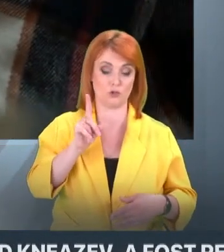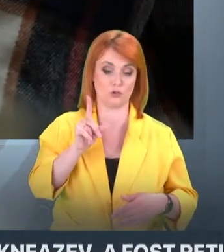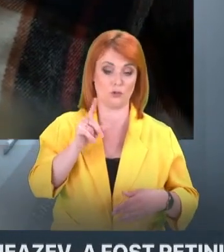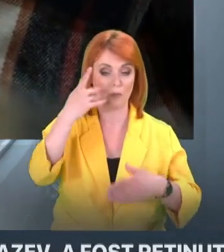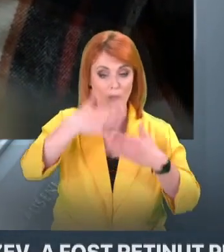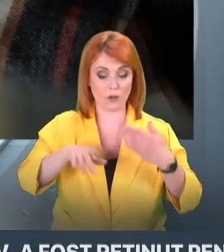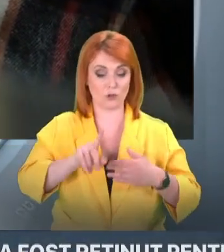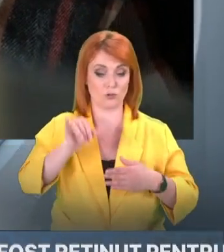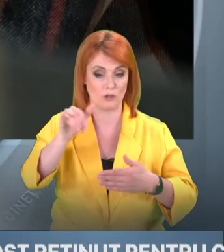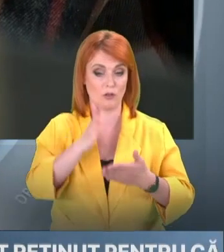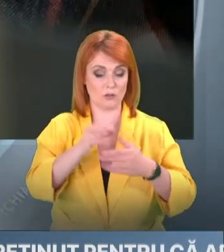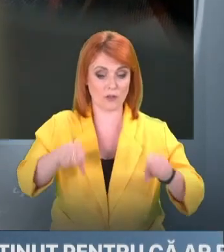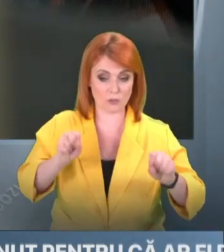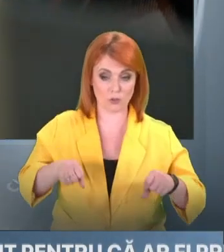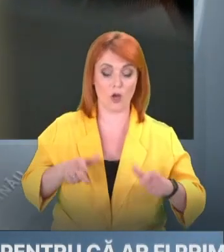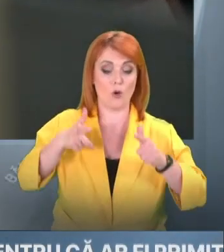dintre persoane,